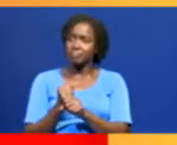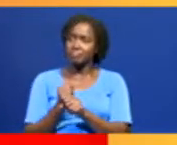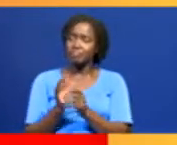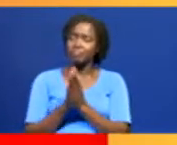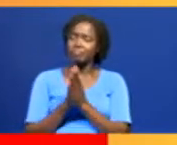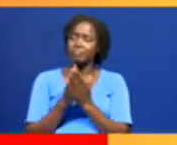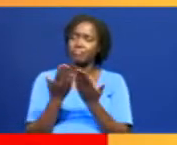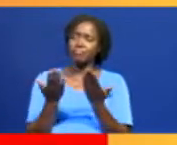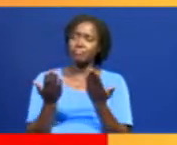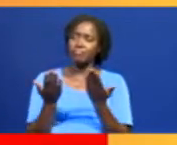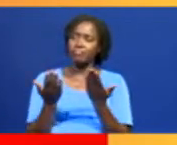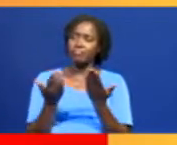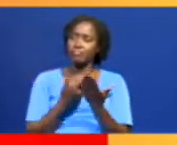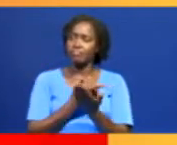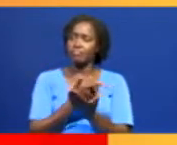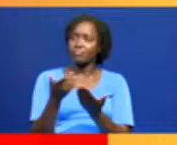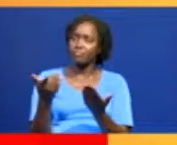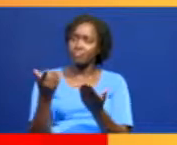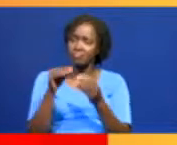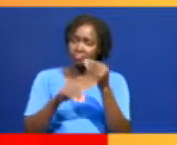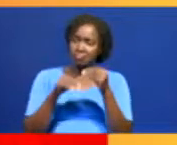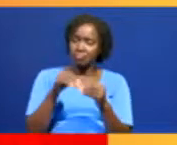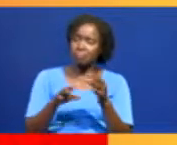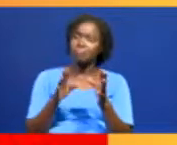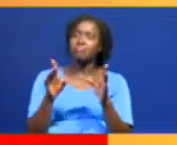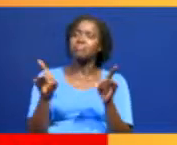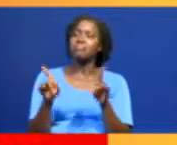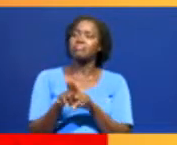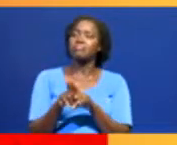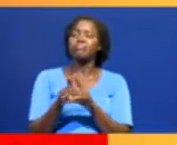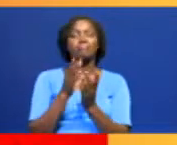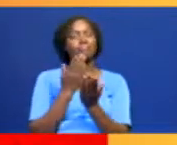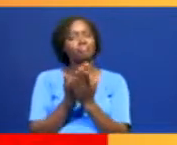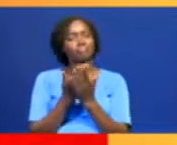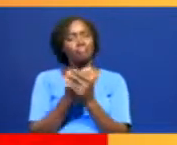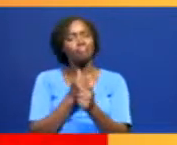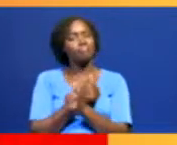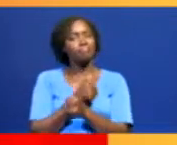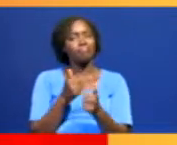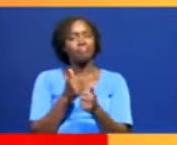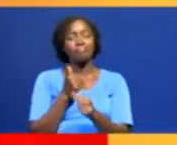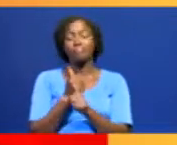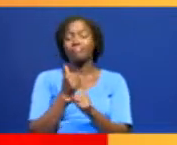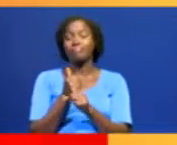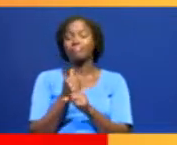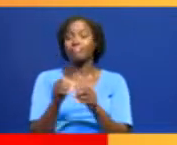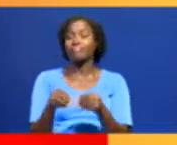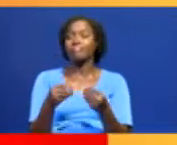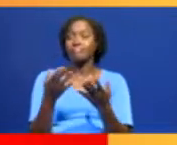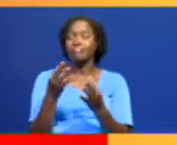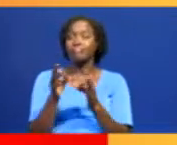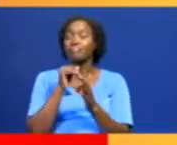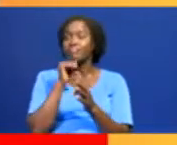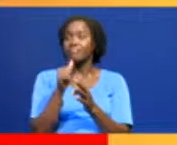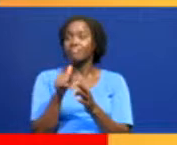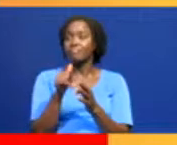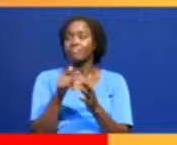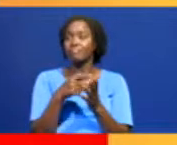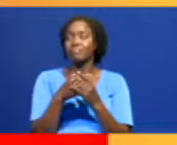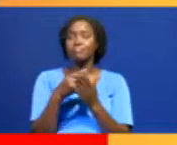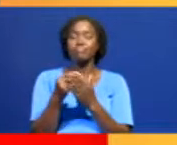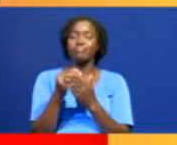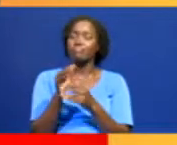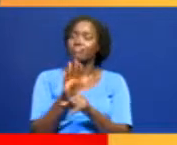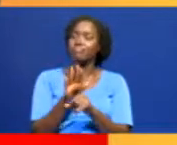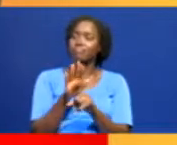sasa wale ambao wanapiga wapiga kura pia lazima wapembelezwe vizuri, wapewe kazi. Mm. Kama si hivyo, pengine hizi fedha nyingi